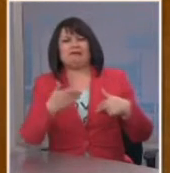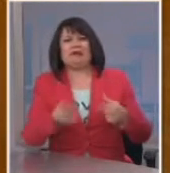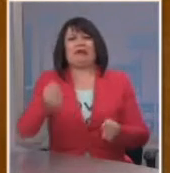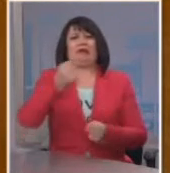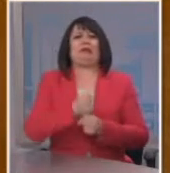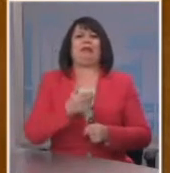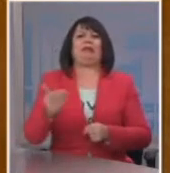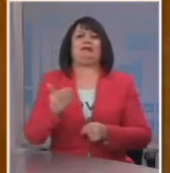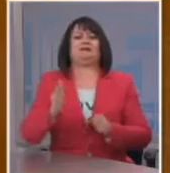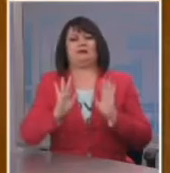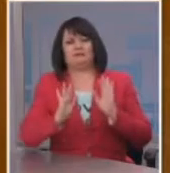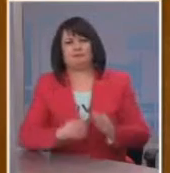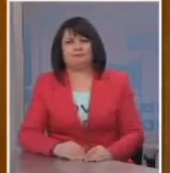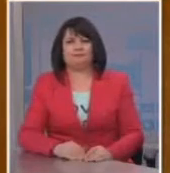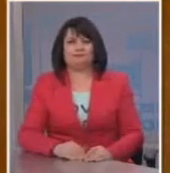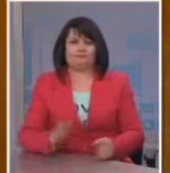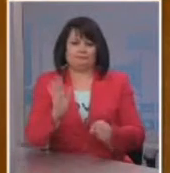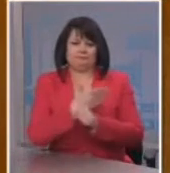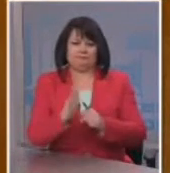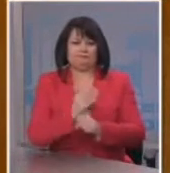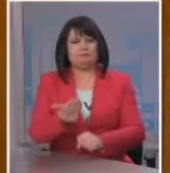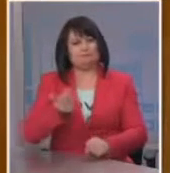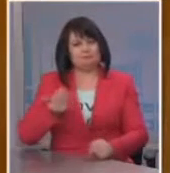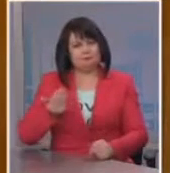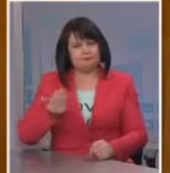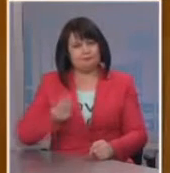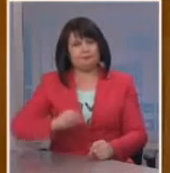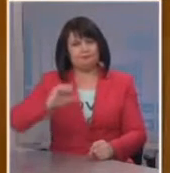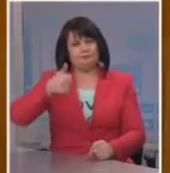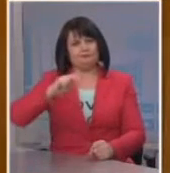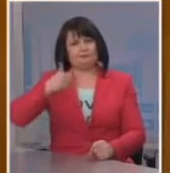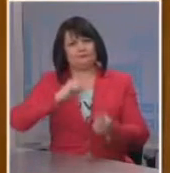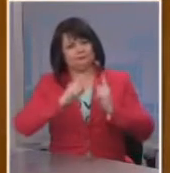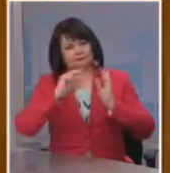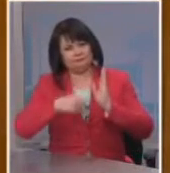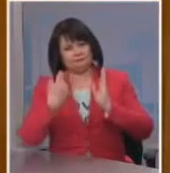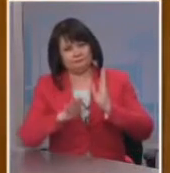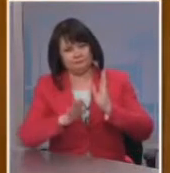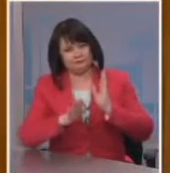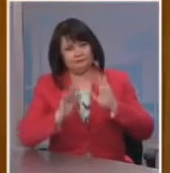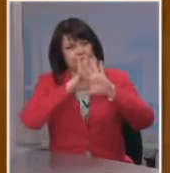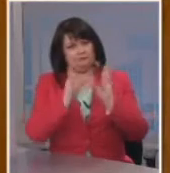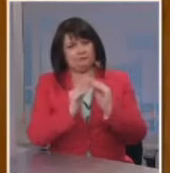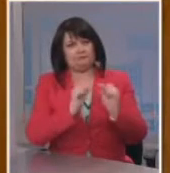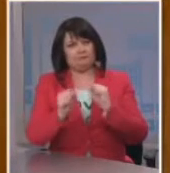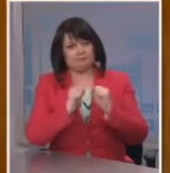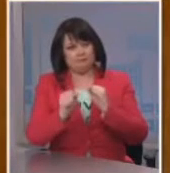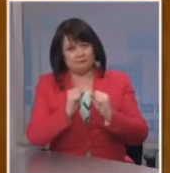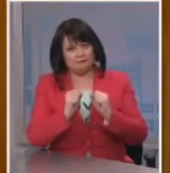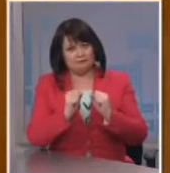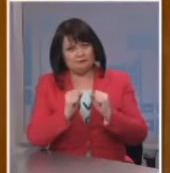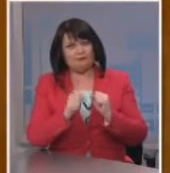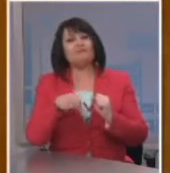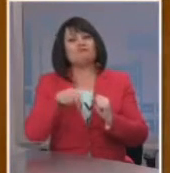μέγεθος των καταστροφών βεβαίως που έχουν συσσωρευτεί από το πρώτο και δεύτερο μνημόνιο και από τη γενικότερη κρίση είναι